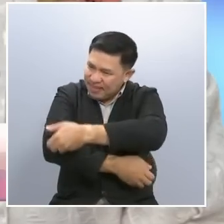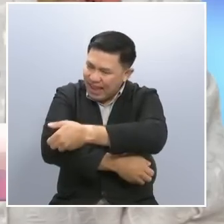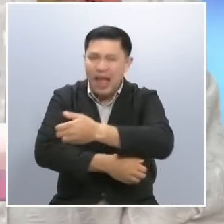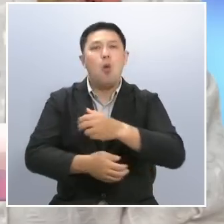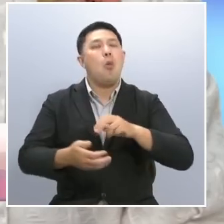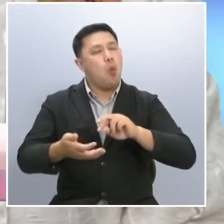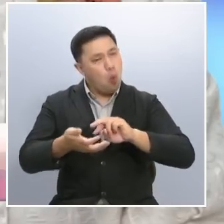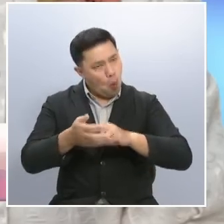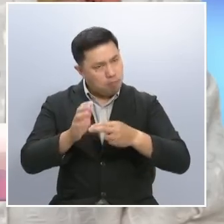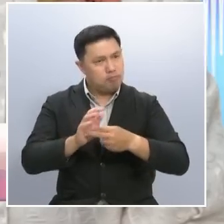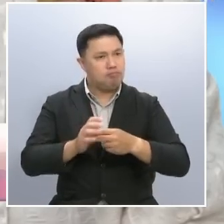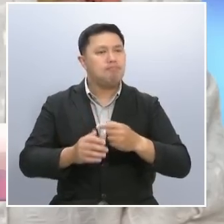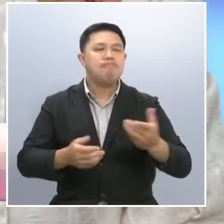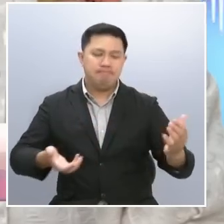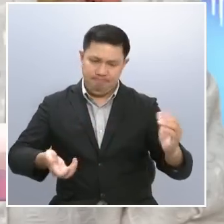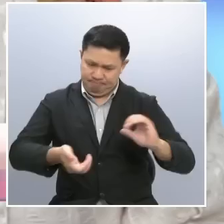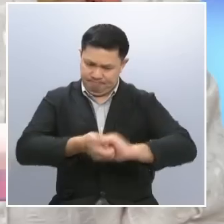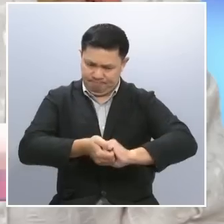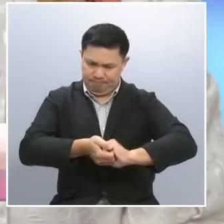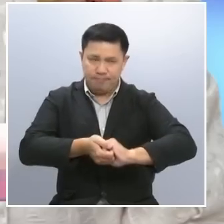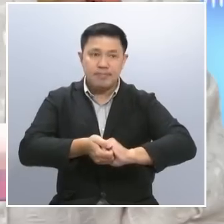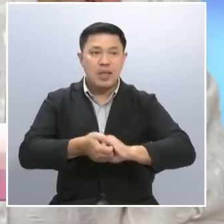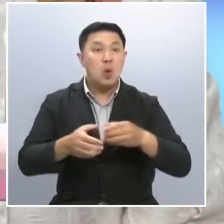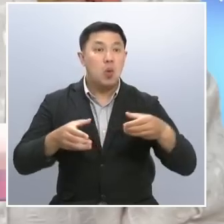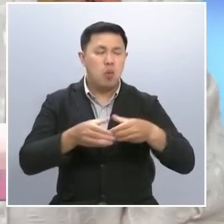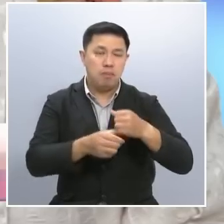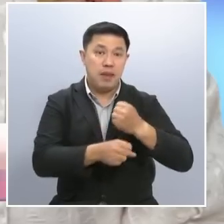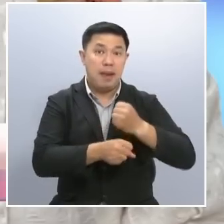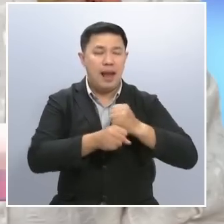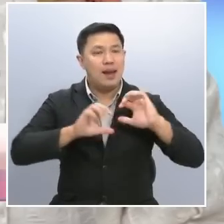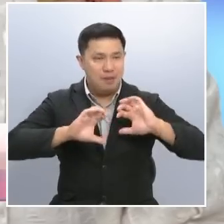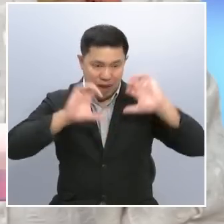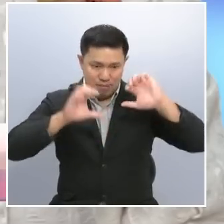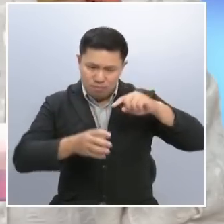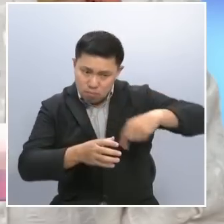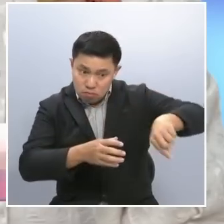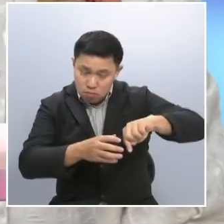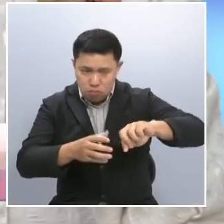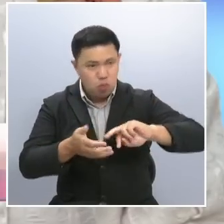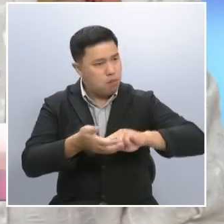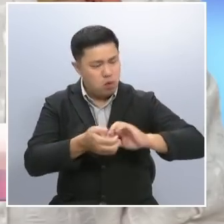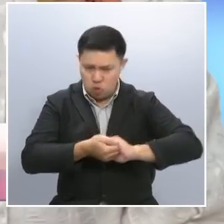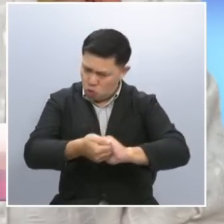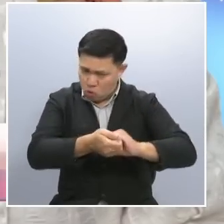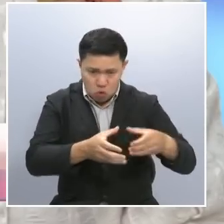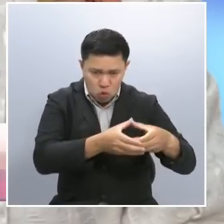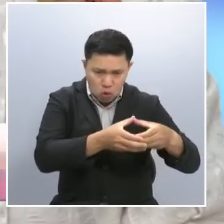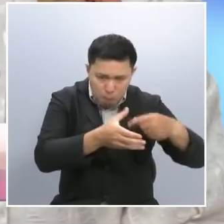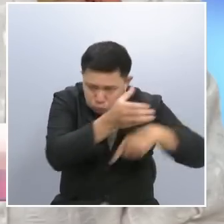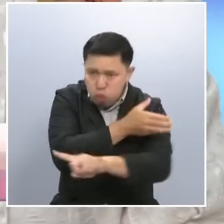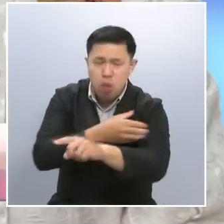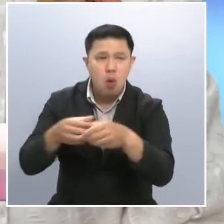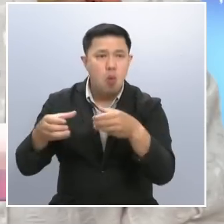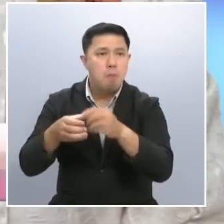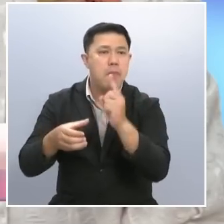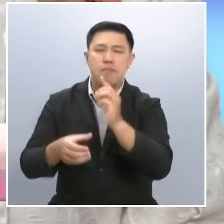สัญญาณเหมือนกันมัดรวมกันในบรรดาพรรคร่วมรัฐบาลว่าจะไม่มีใครแตกแถวไปจับมือกับพรรคการเมืองอื่น